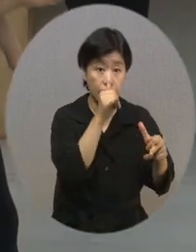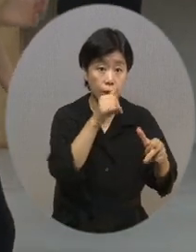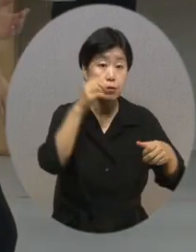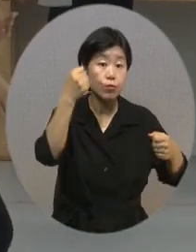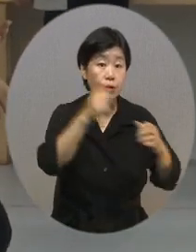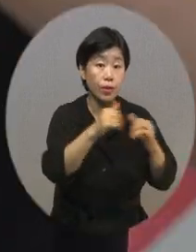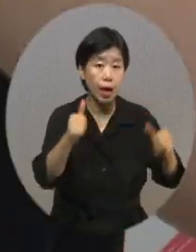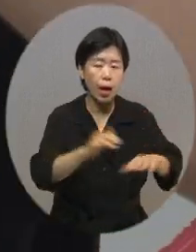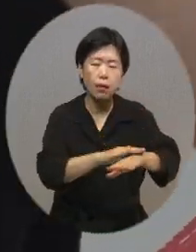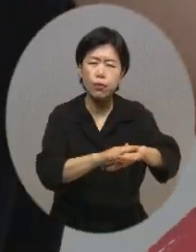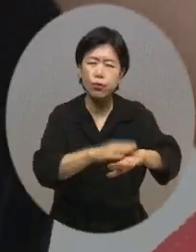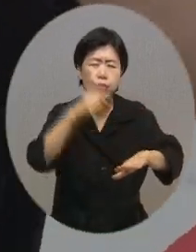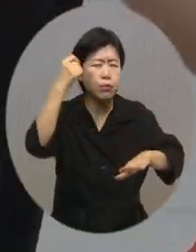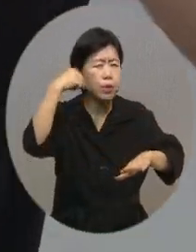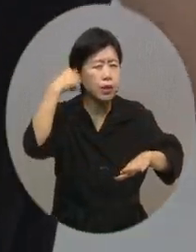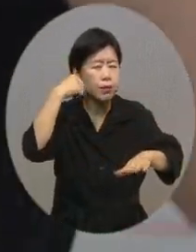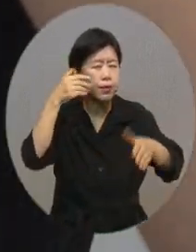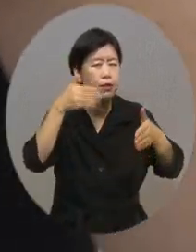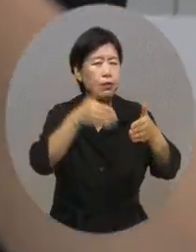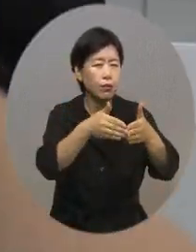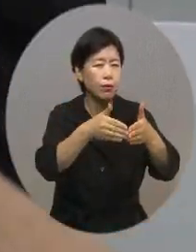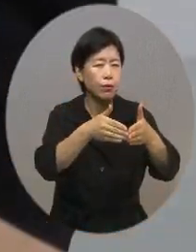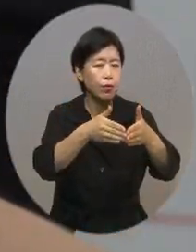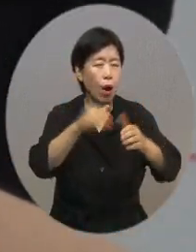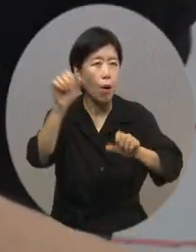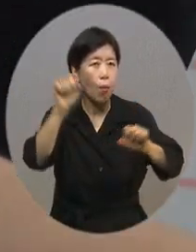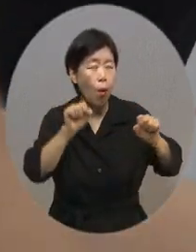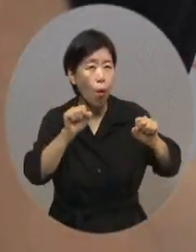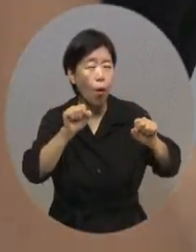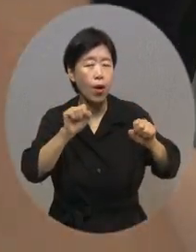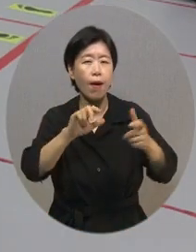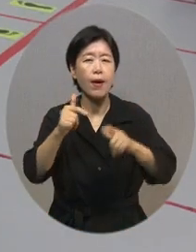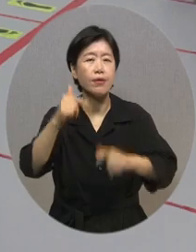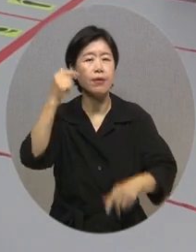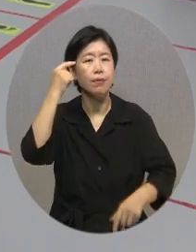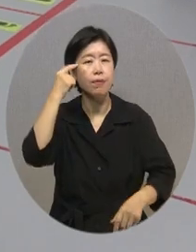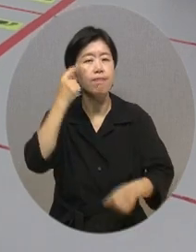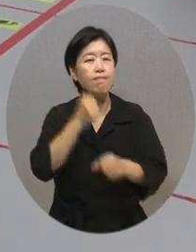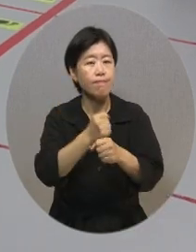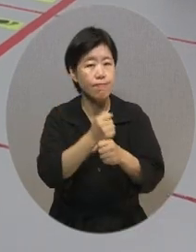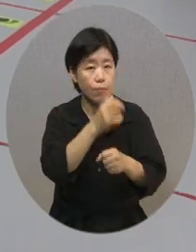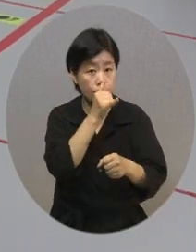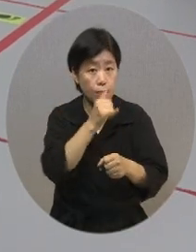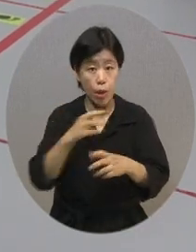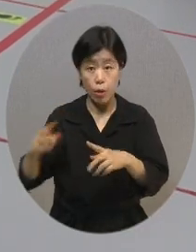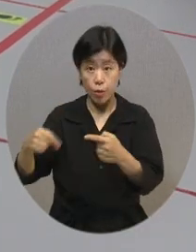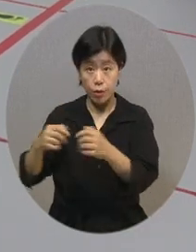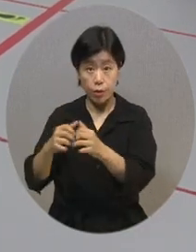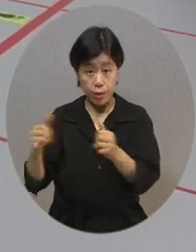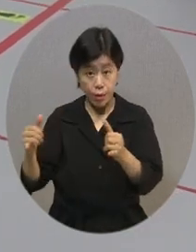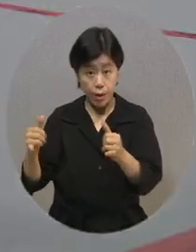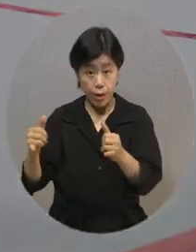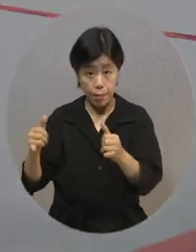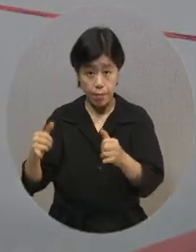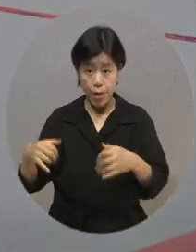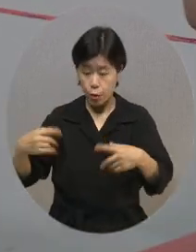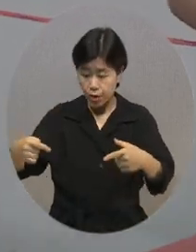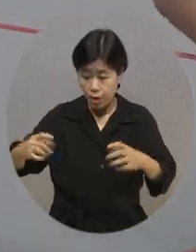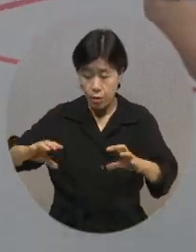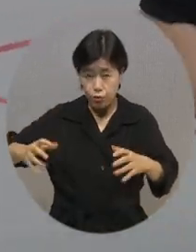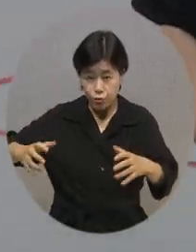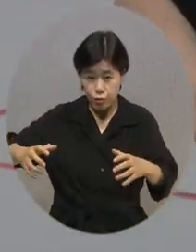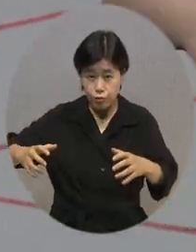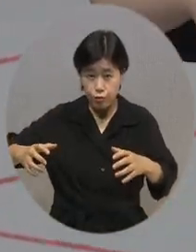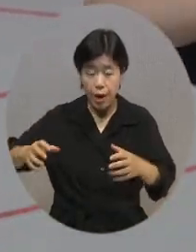감각에 집중하며 동작을 스스로 만들어 보기도 하고 휠체어 이용자들은 바퀴를 돌려가며 서로의 무게를 나누어